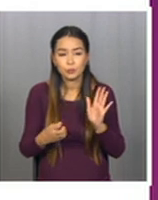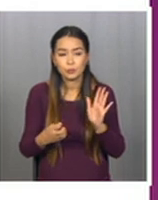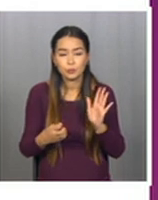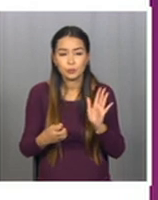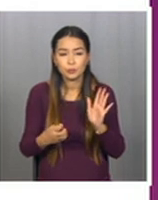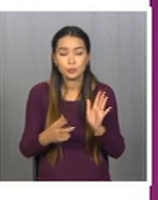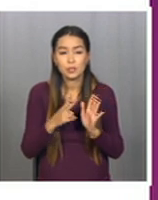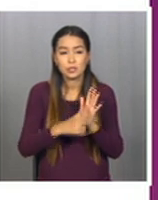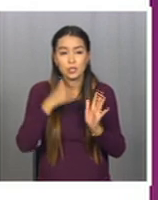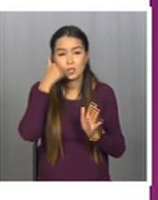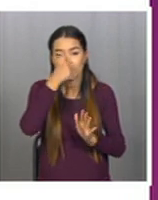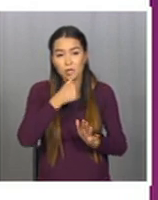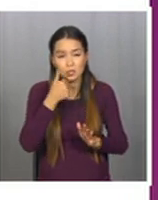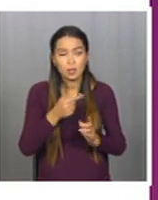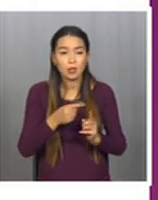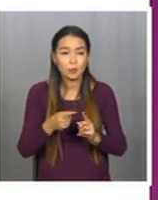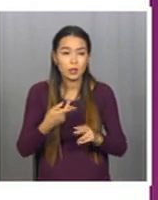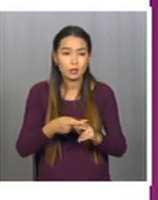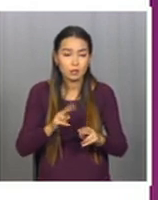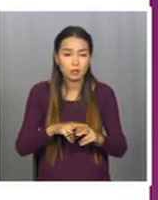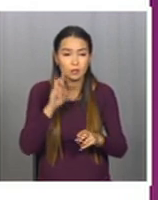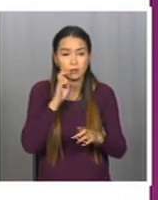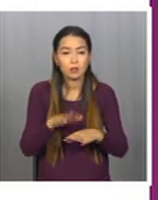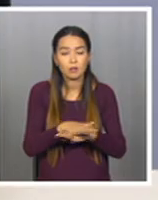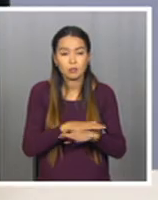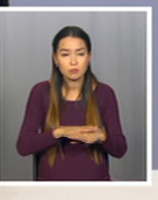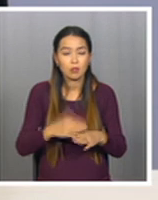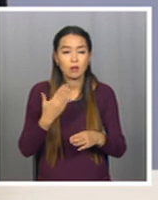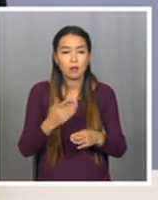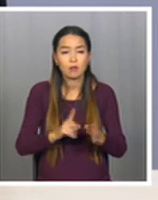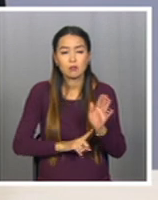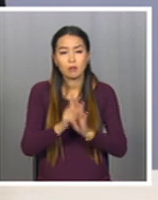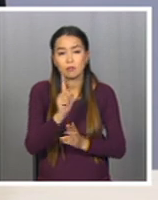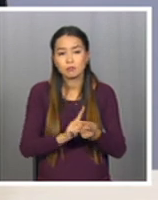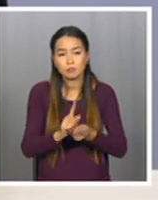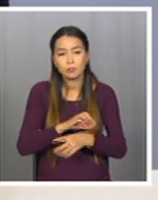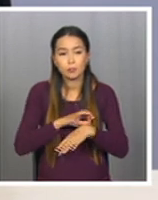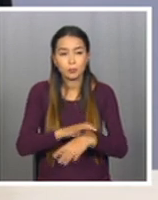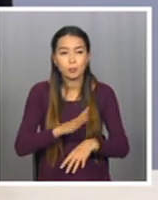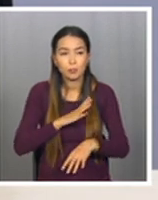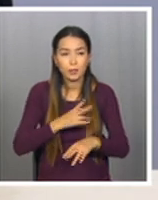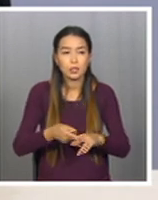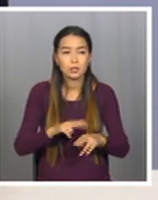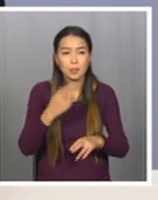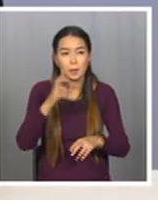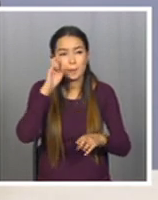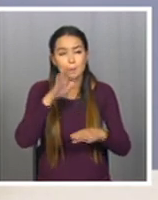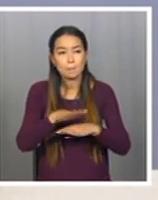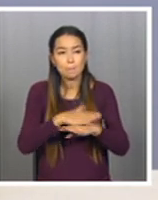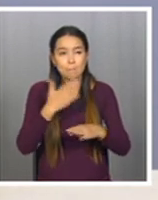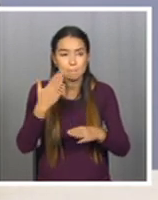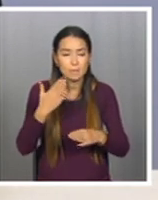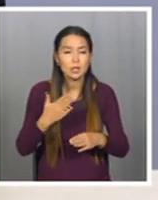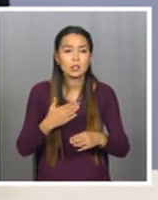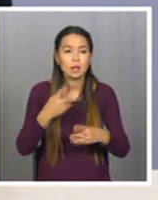1980 жылдарының ортасына қарай енді қалалық реформалар жүргізіле бастады. Оның негізінде мемлекеттің модернизациясы